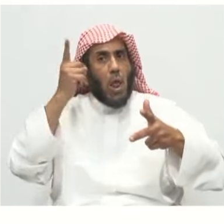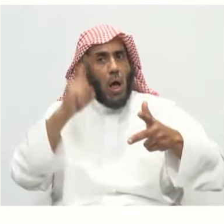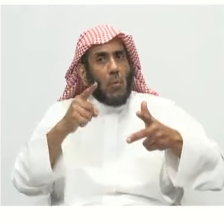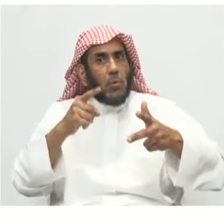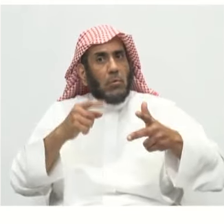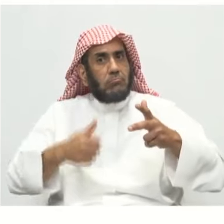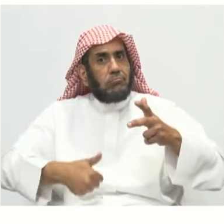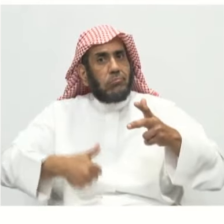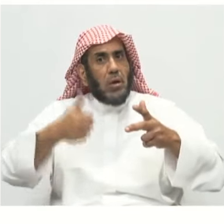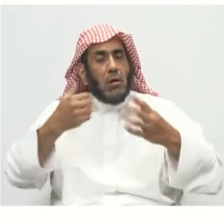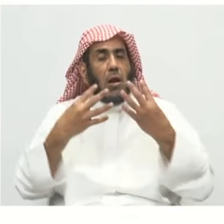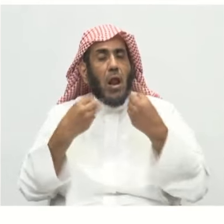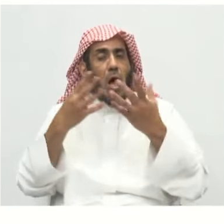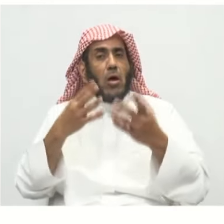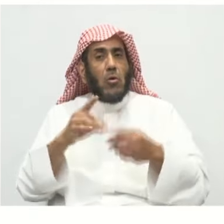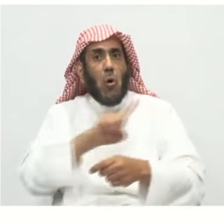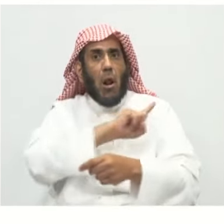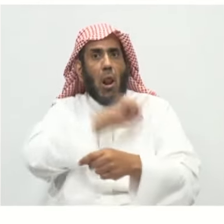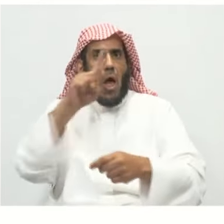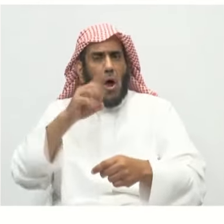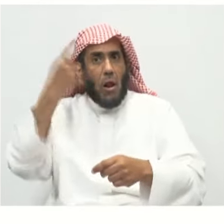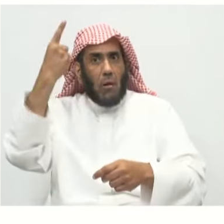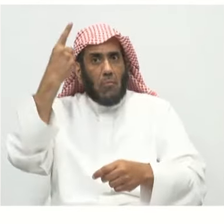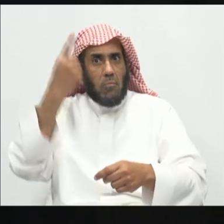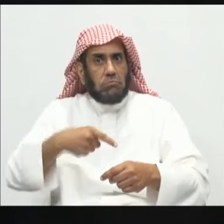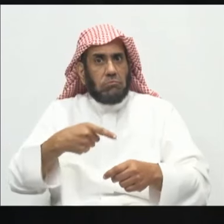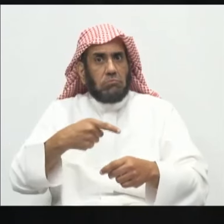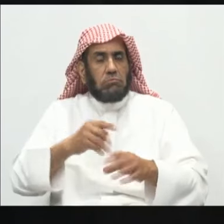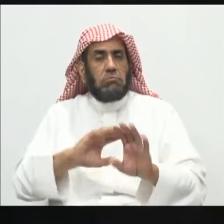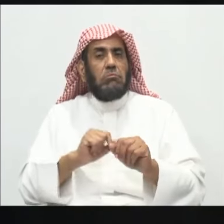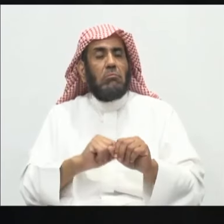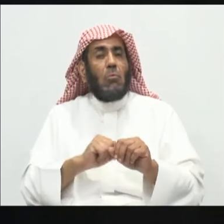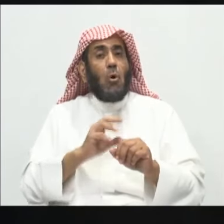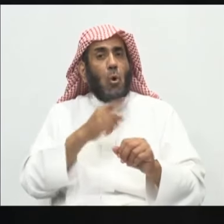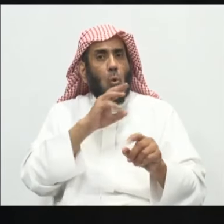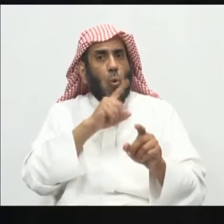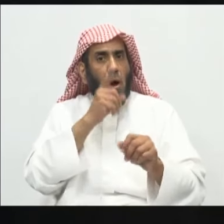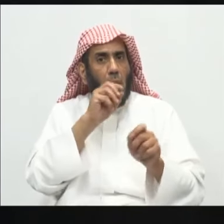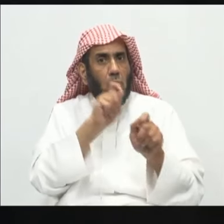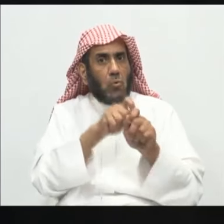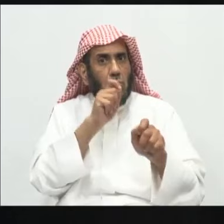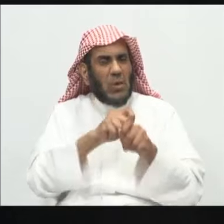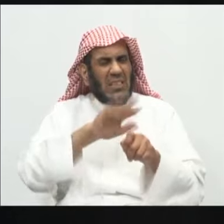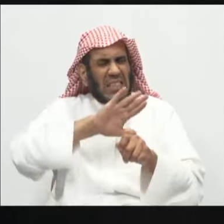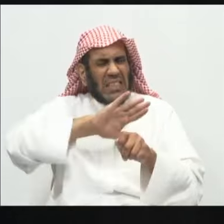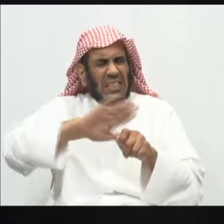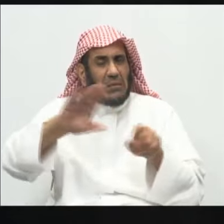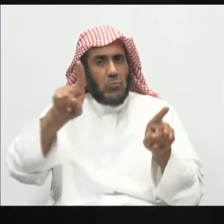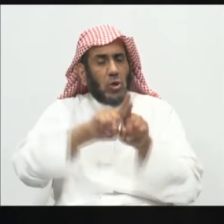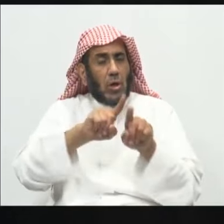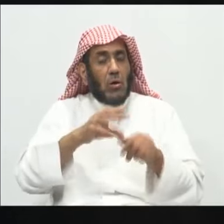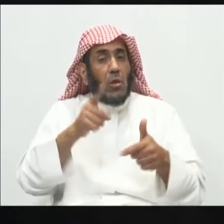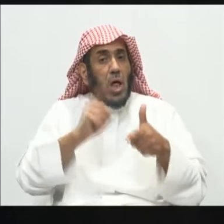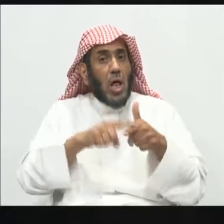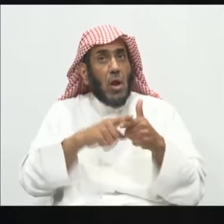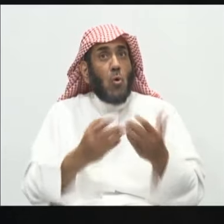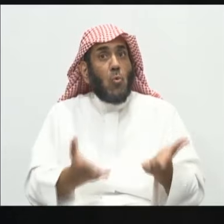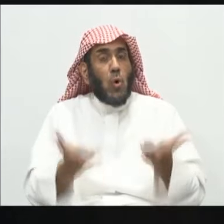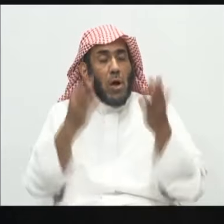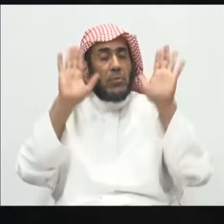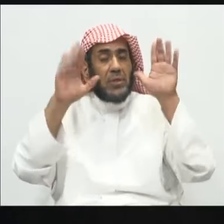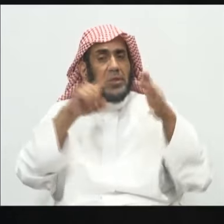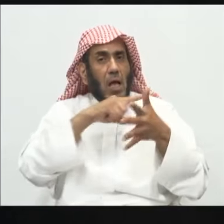بالمعروف والنهي عن المنكر اذا اوصاه بتجنب الشرك واقامه الصلاه